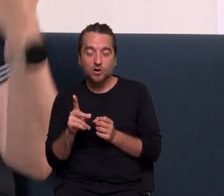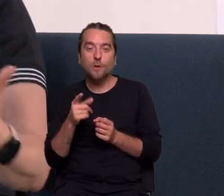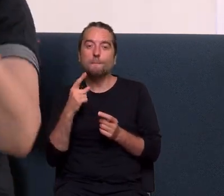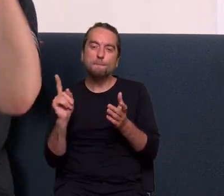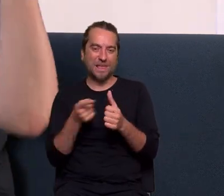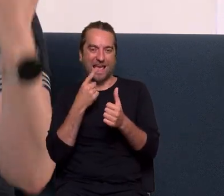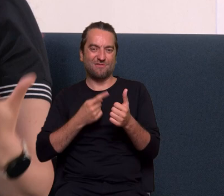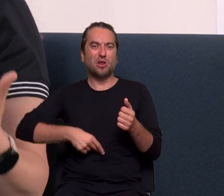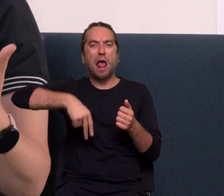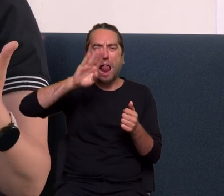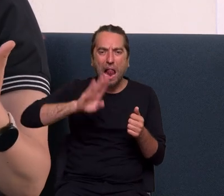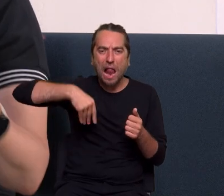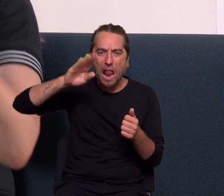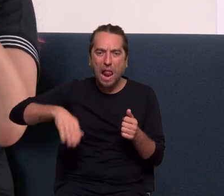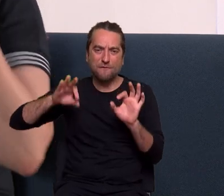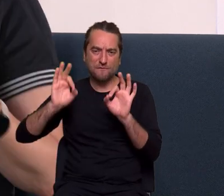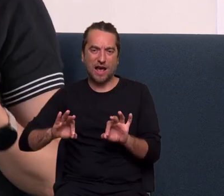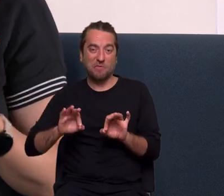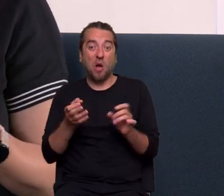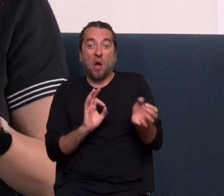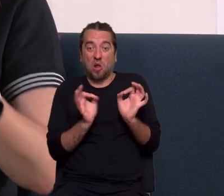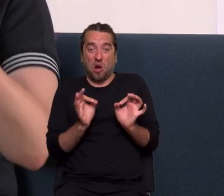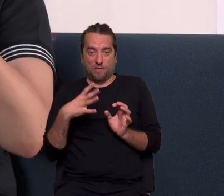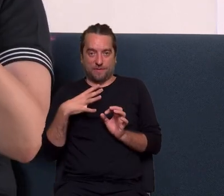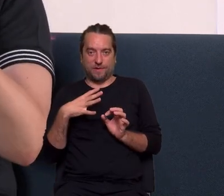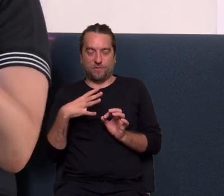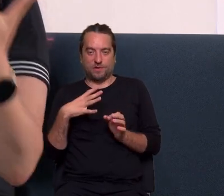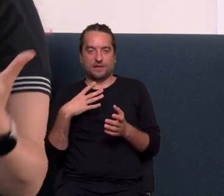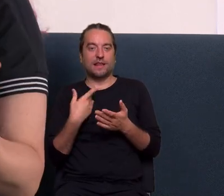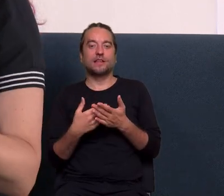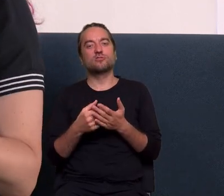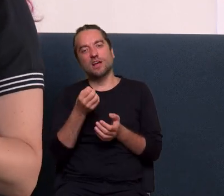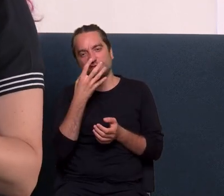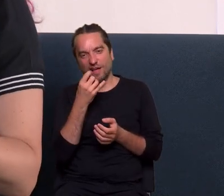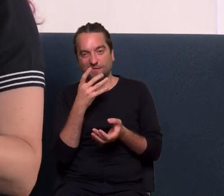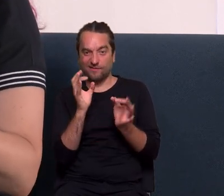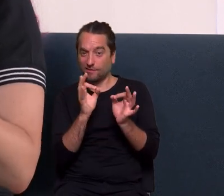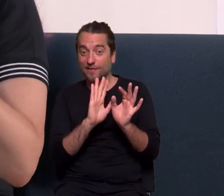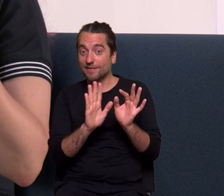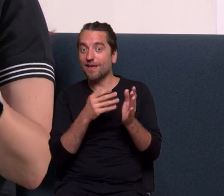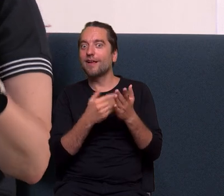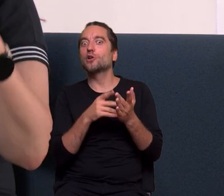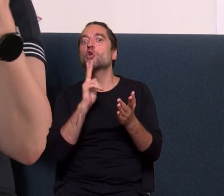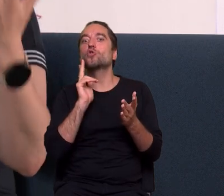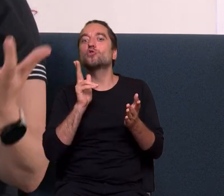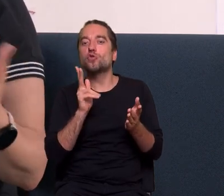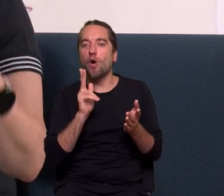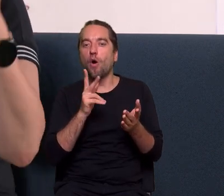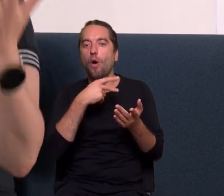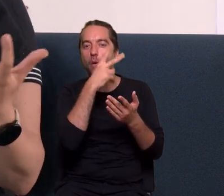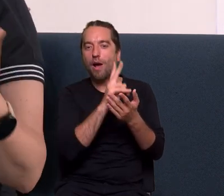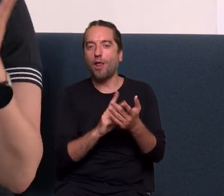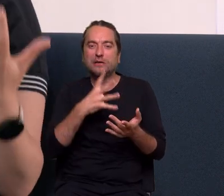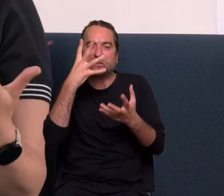to je zamalowali, bo one były straszne. Nie były straszne dlatego, że kwiaty były przerażające, tylko właśnie dlatego, że były jakieś ciemne,